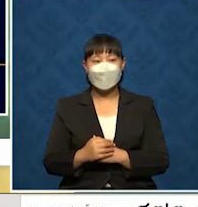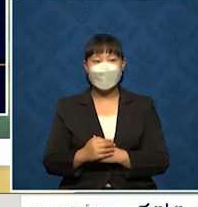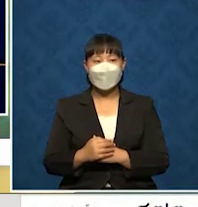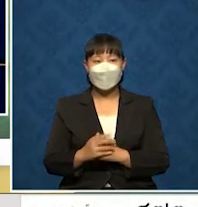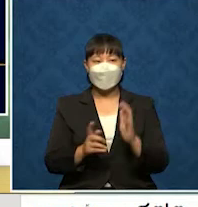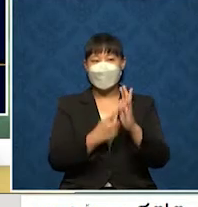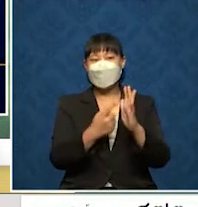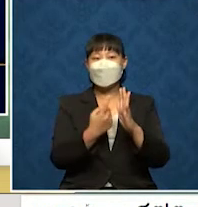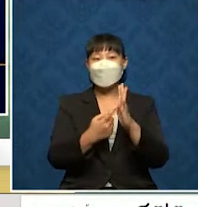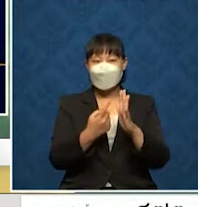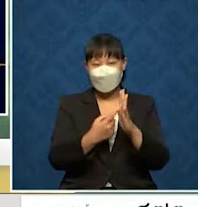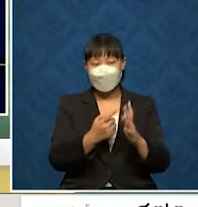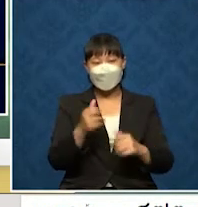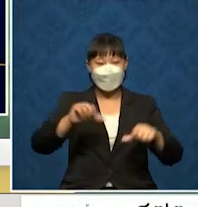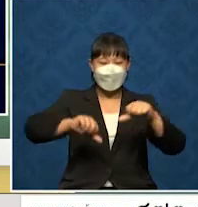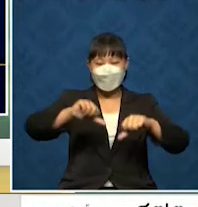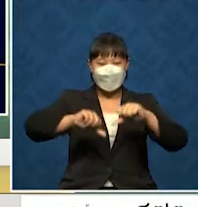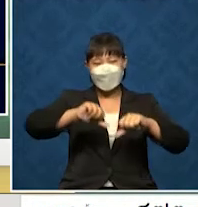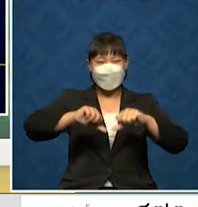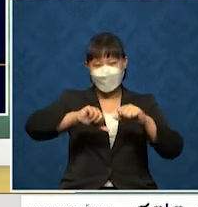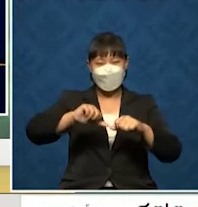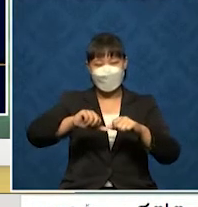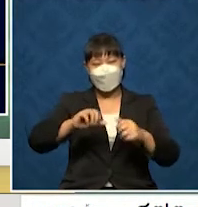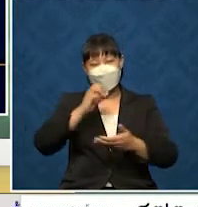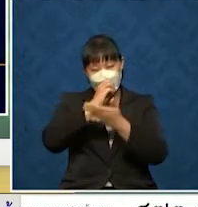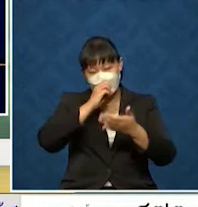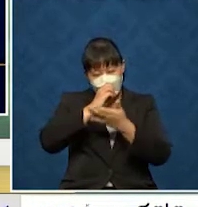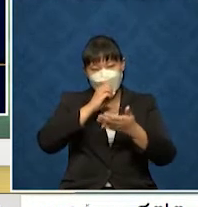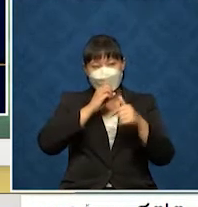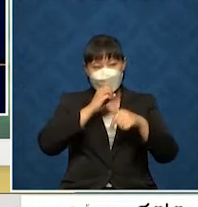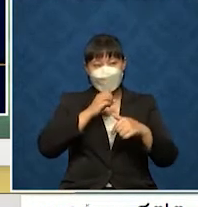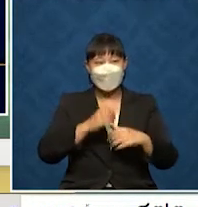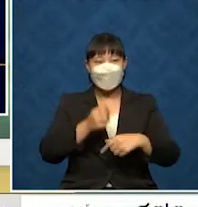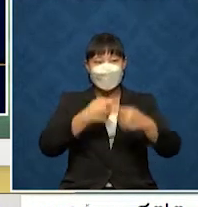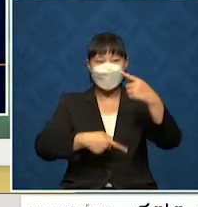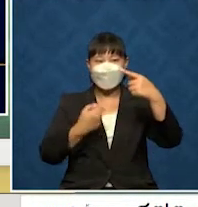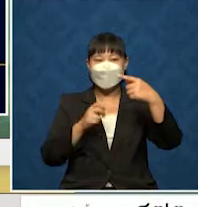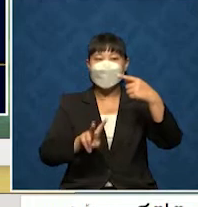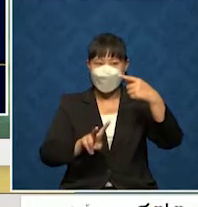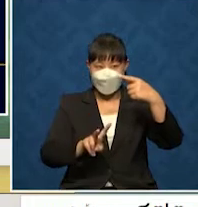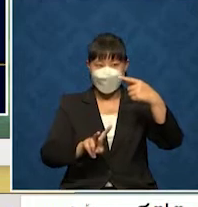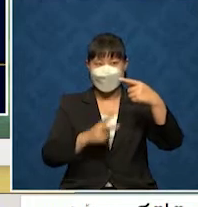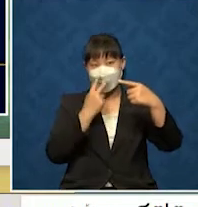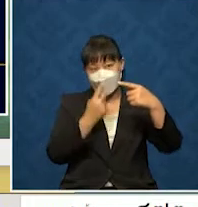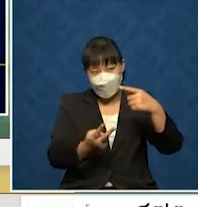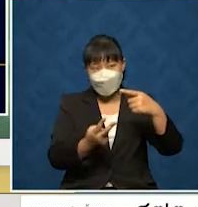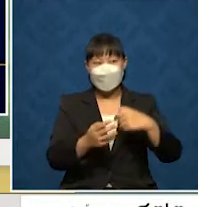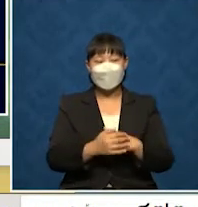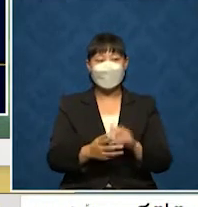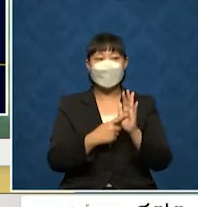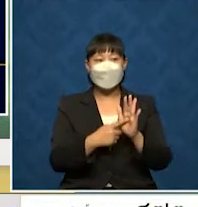ต้น12ชนิดที่อยู่ในชาร์ตที่ได้เห็นอย่างเช่